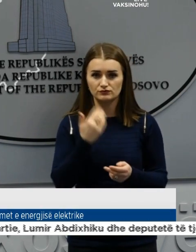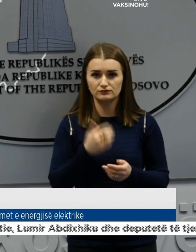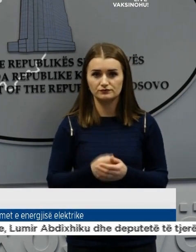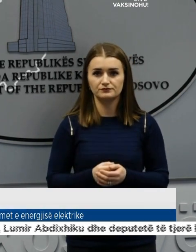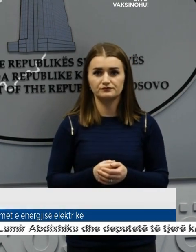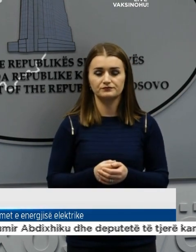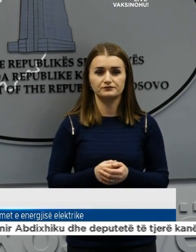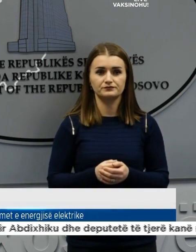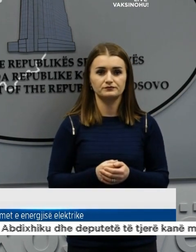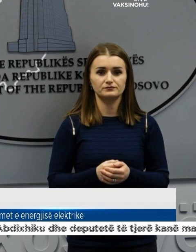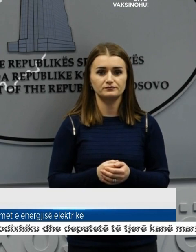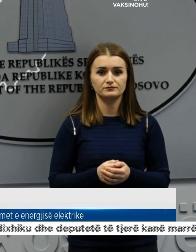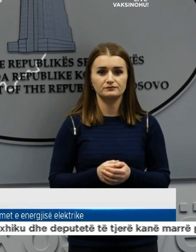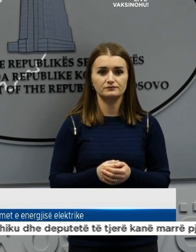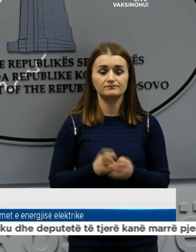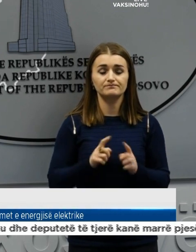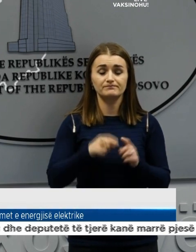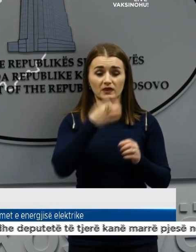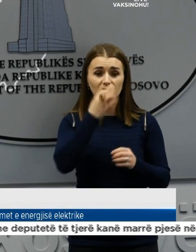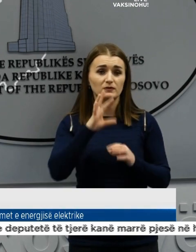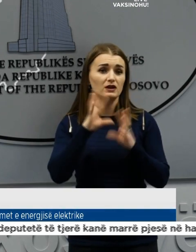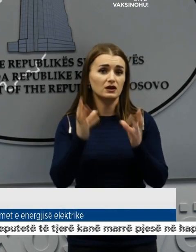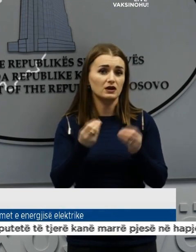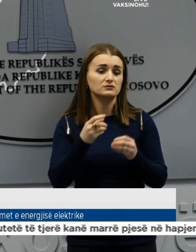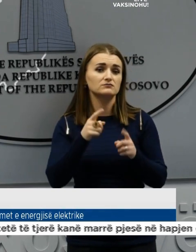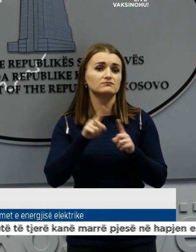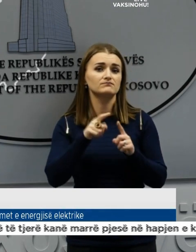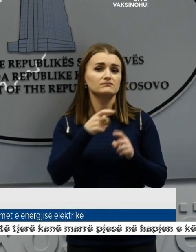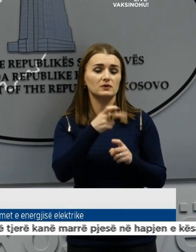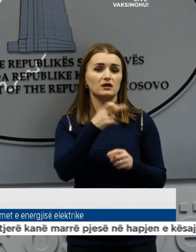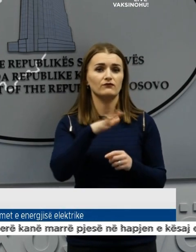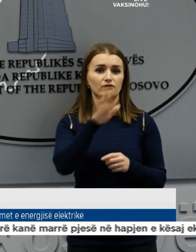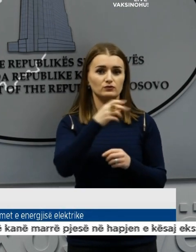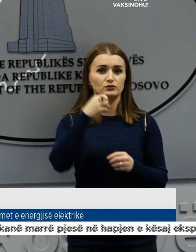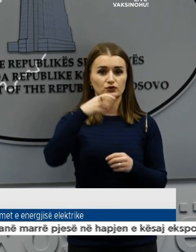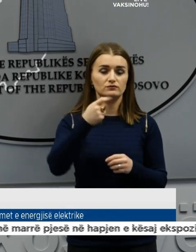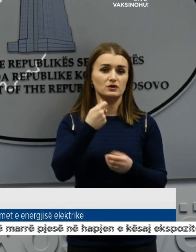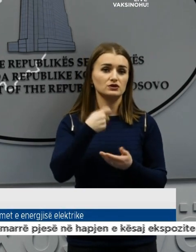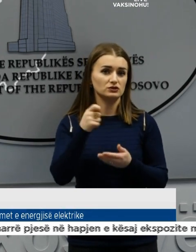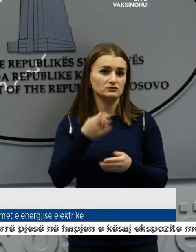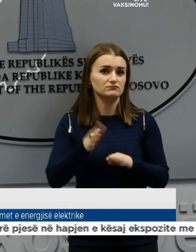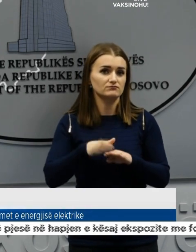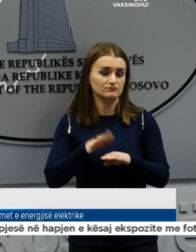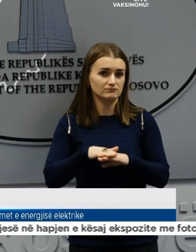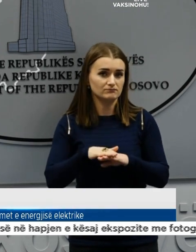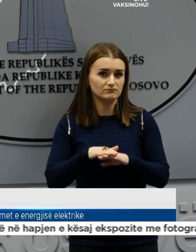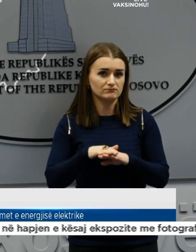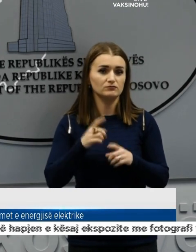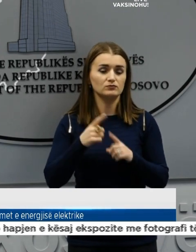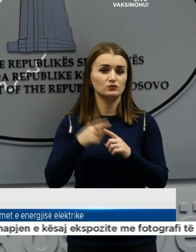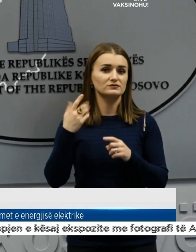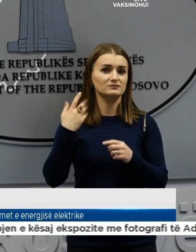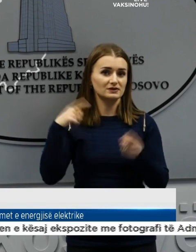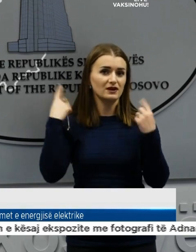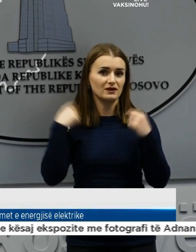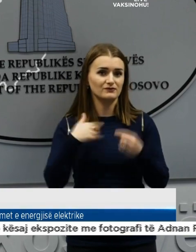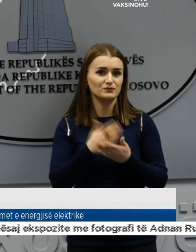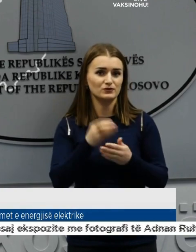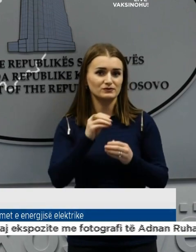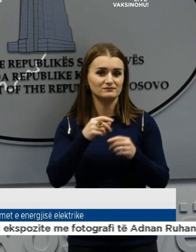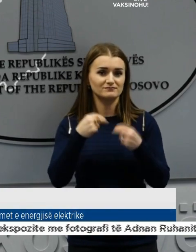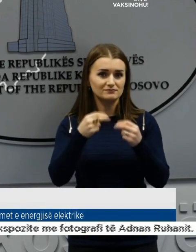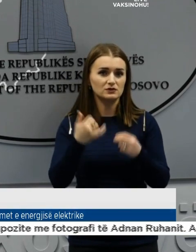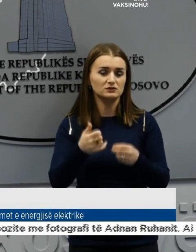çmimet në bursat evropiane të rriten, dukshëm, edhe që nga java e kaluar kur jemi parë herën e fundit. Për